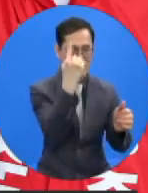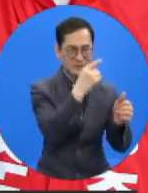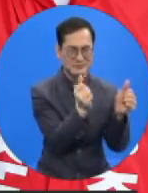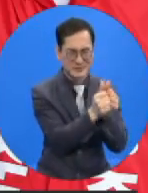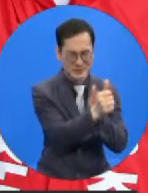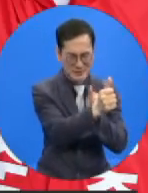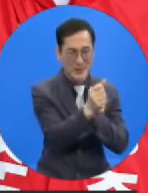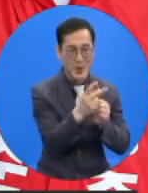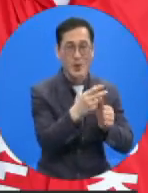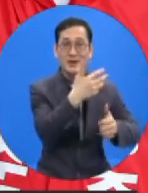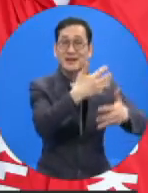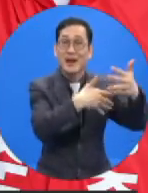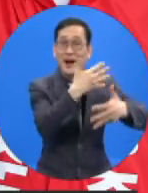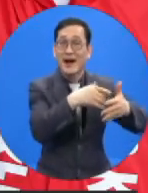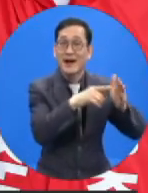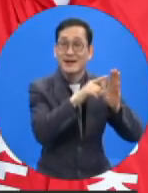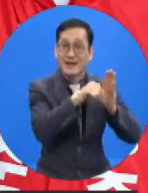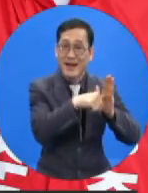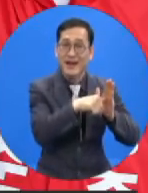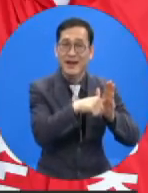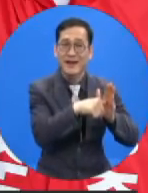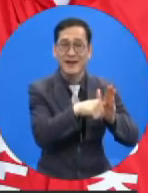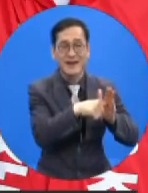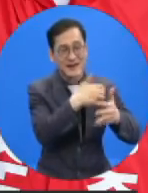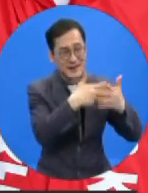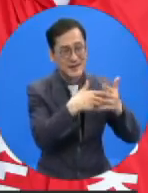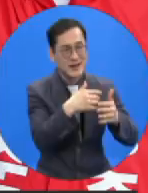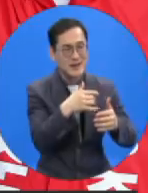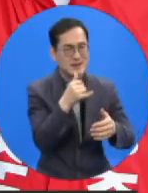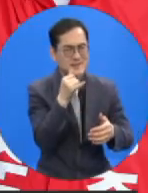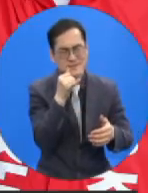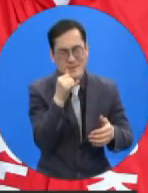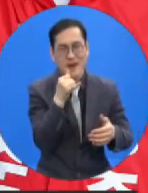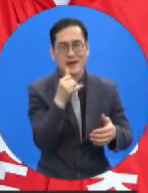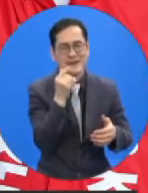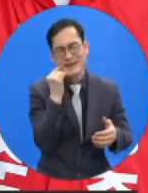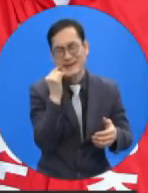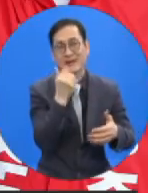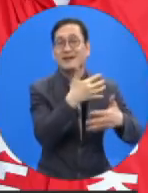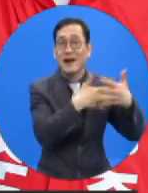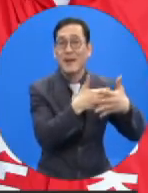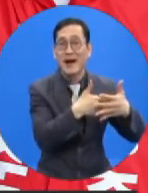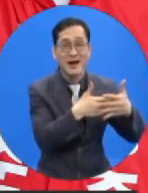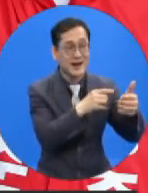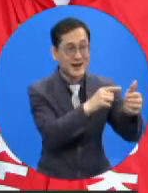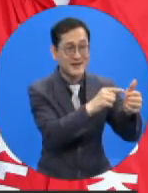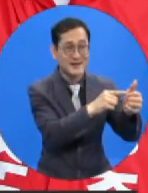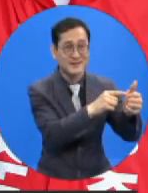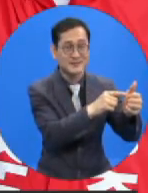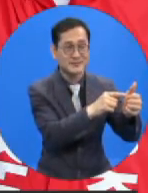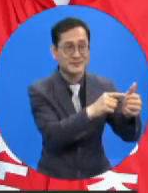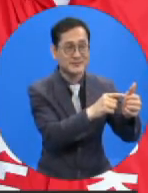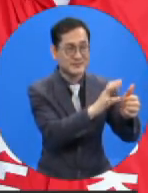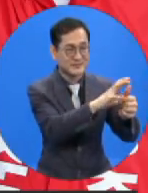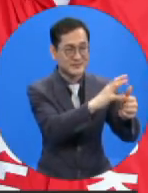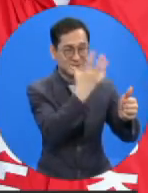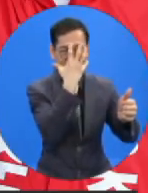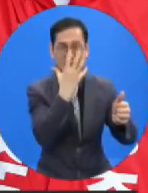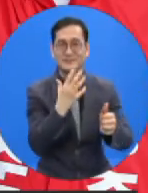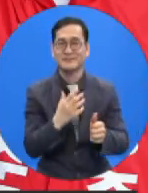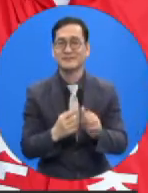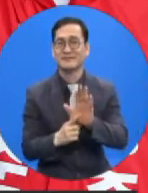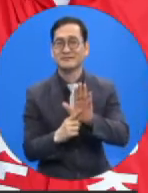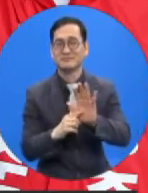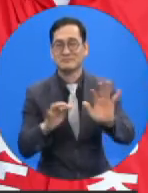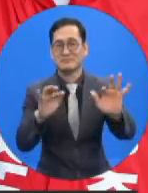청년이고 드라마에서는 박수준 씨가 연기를 했는데 거기에 이제 홍준표 후보의 얼굴을 합성을 해서 자